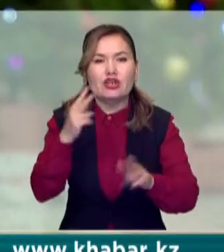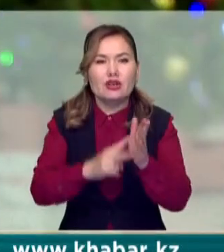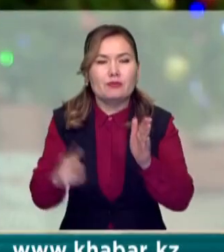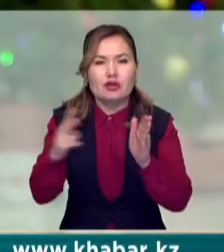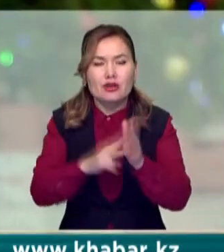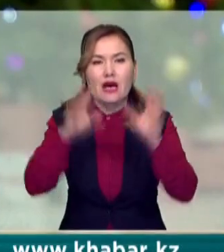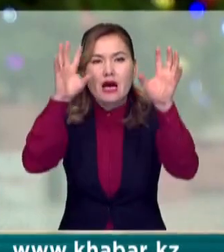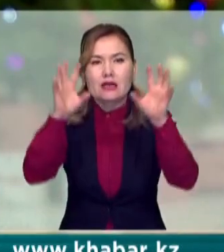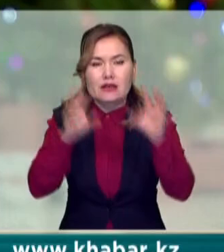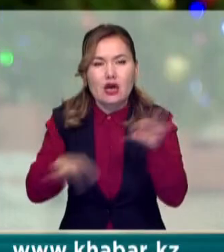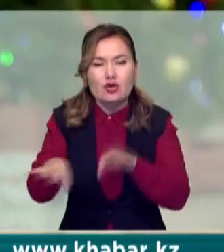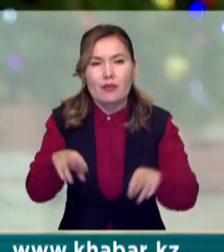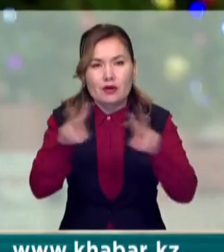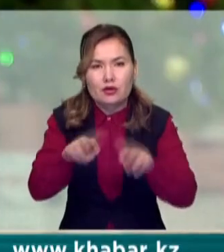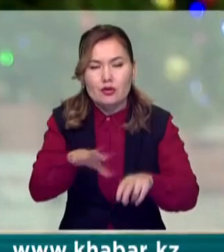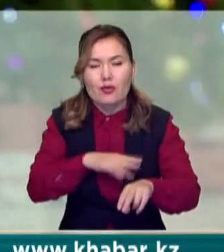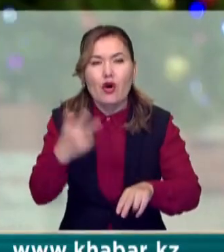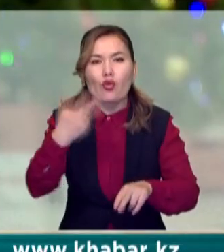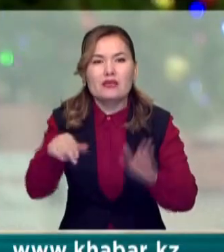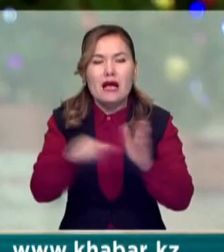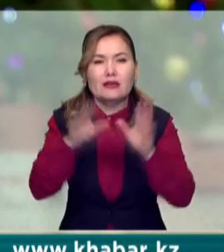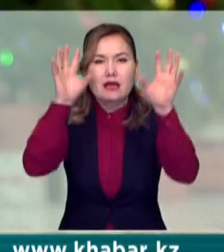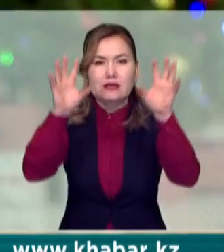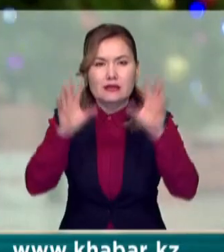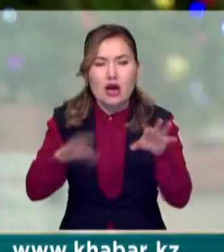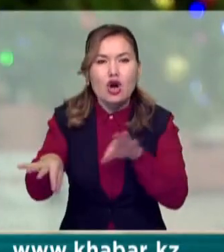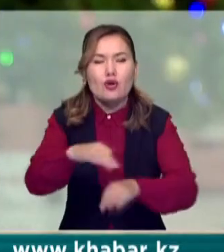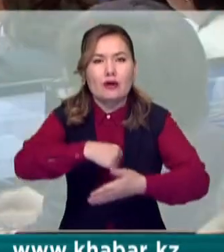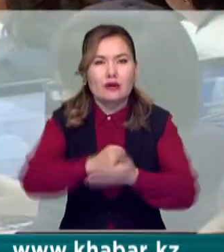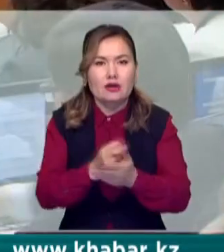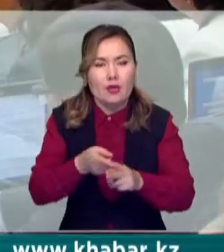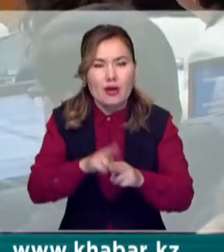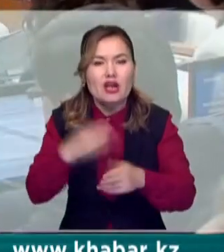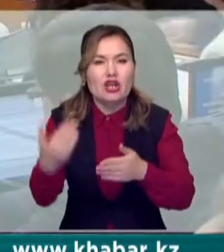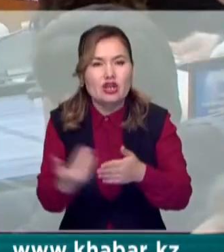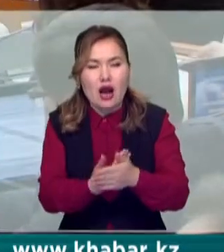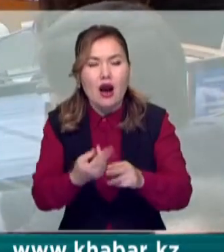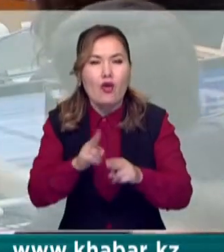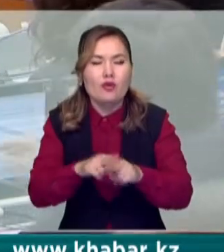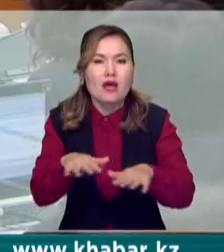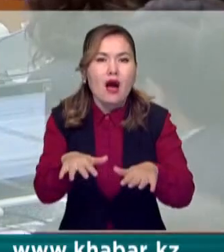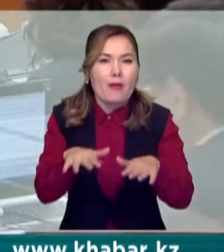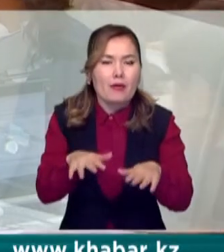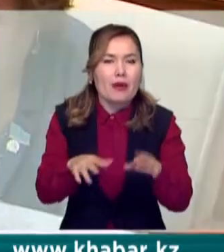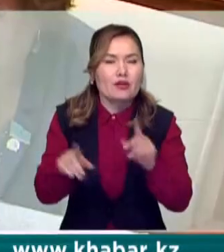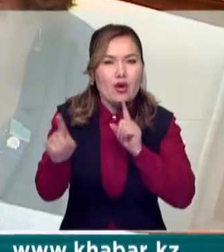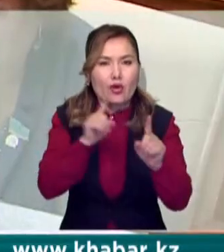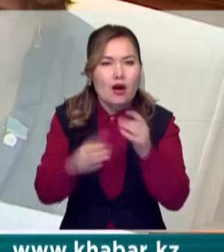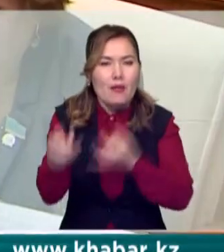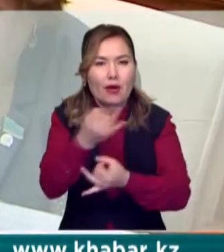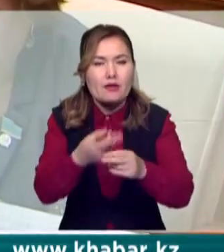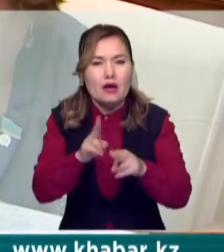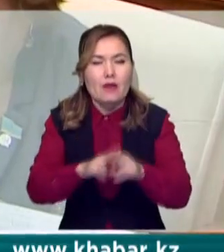оның 36-сы мақұлданған. 7 үкіметтік сағат жаңа форматта өткізілген. Олардың дені елдің әлеуметтік-экономикалық дамуы